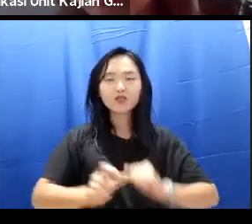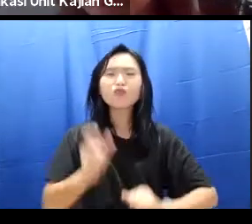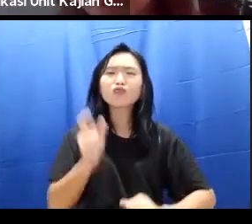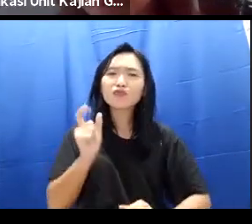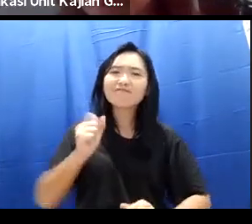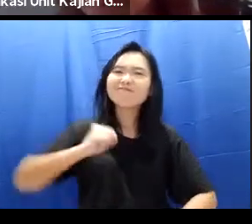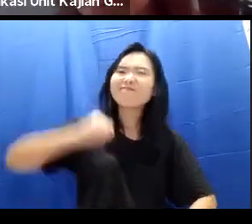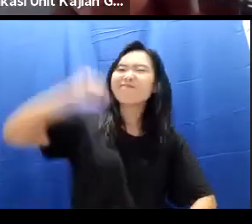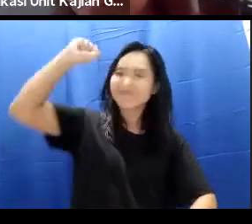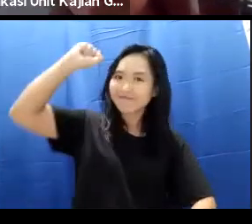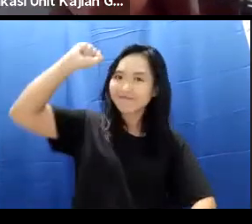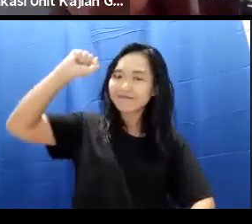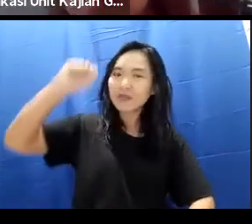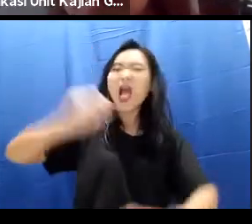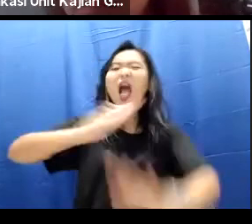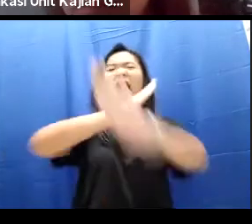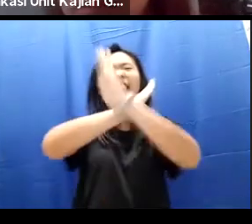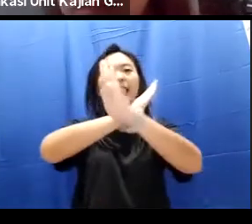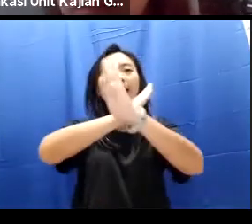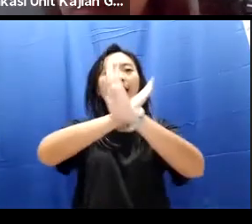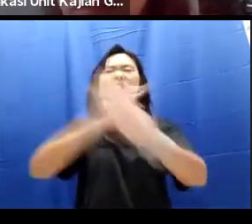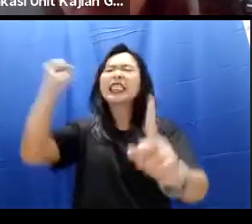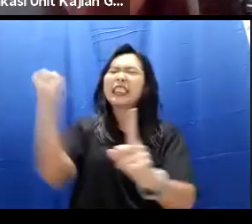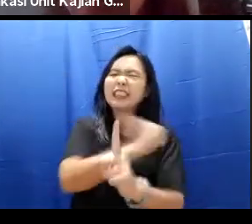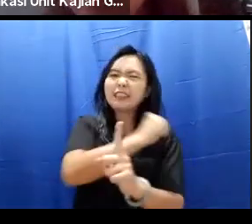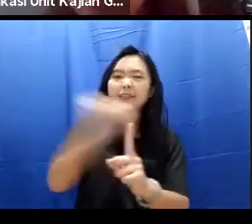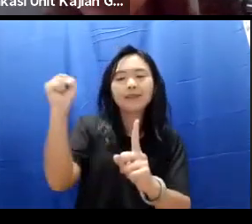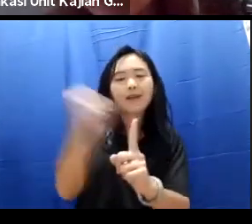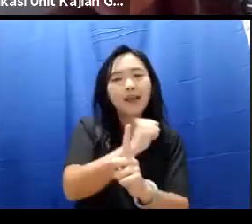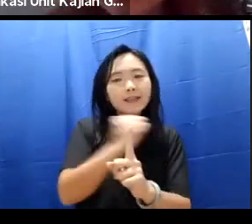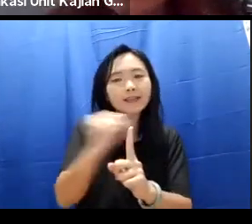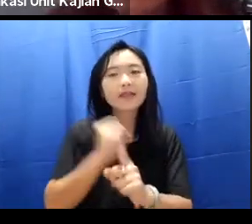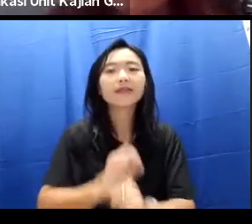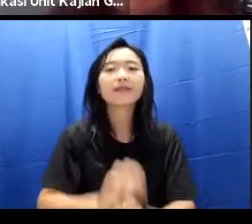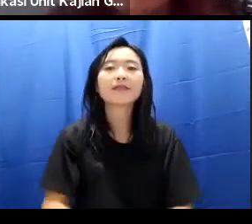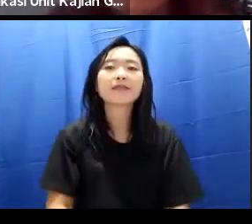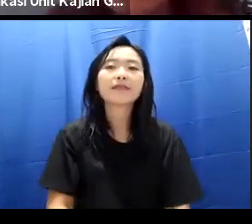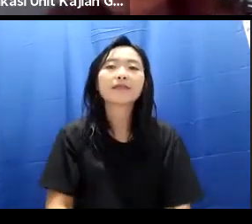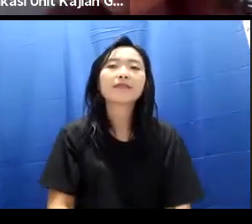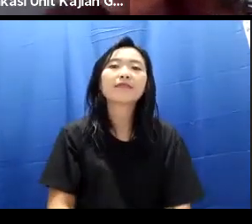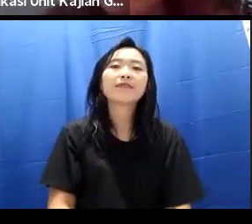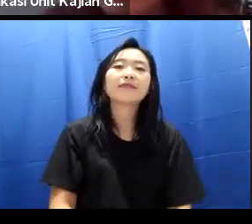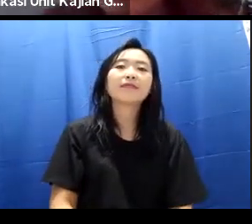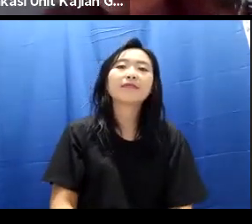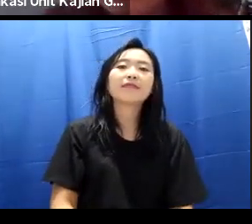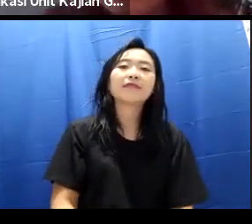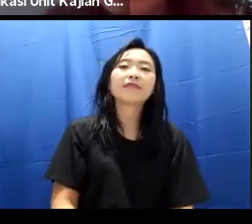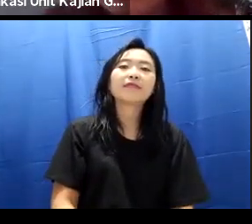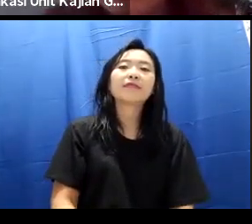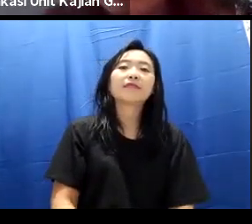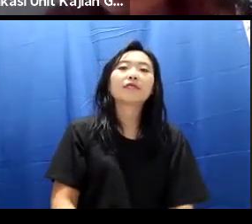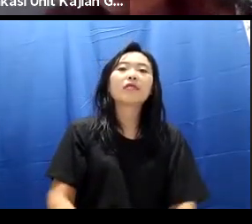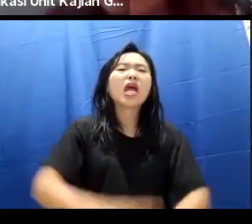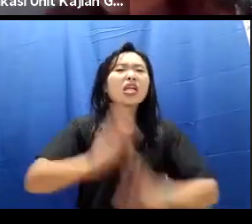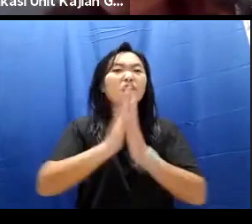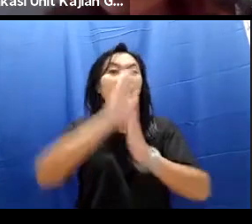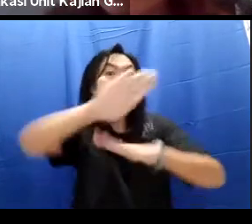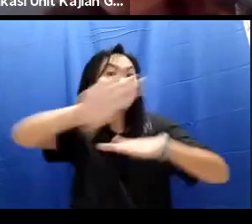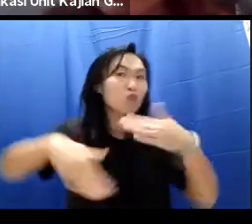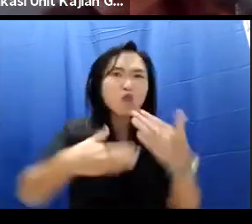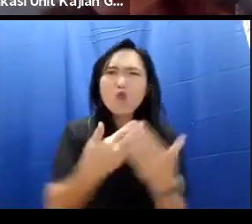kampus gitu ya, kemudian kampanye terhadap anti kekerasan berbasis apapun gitu ya,